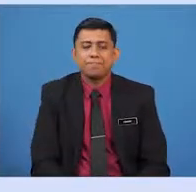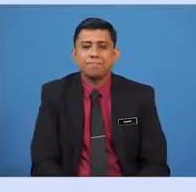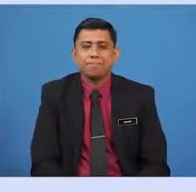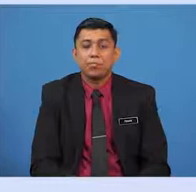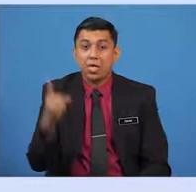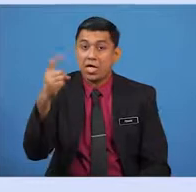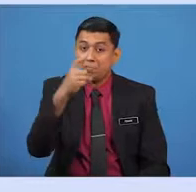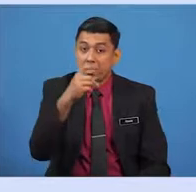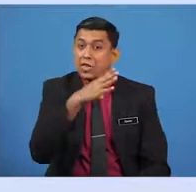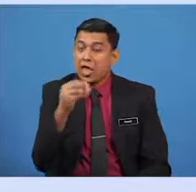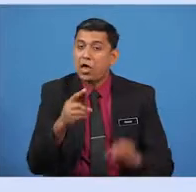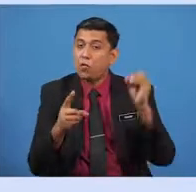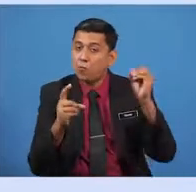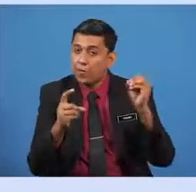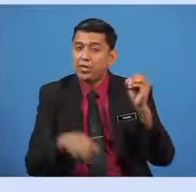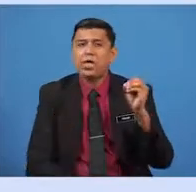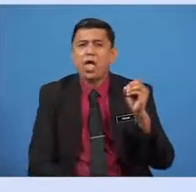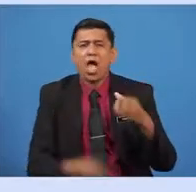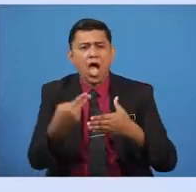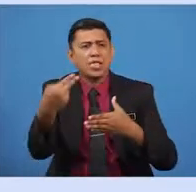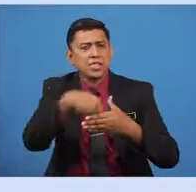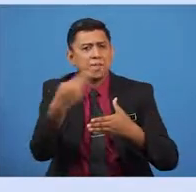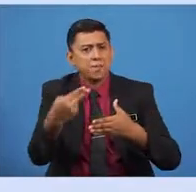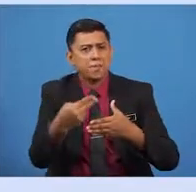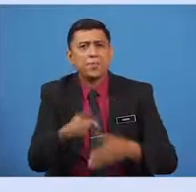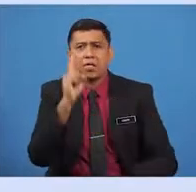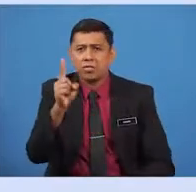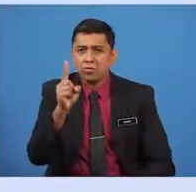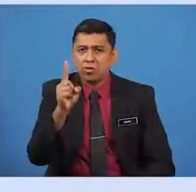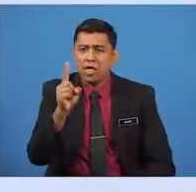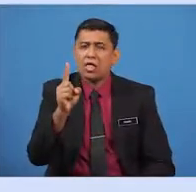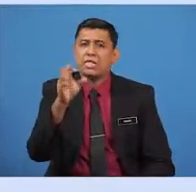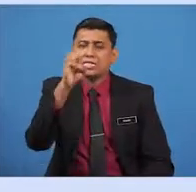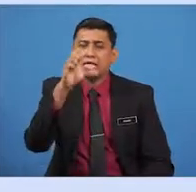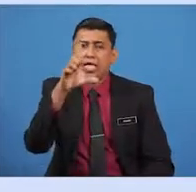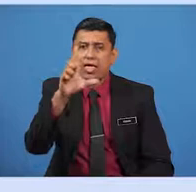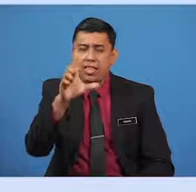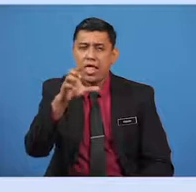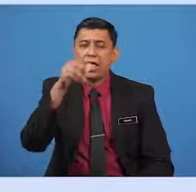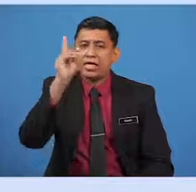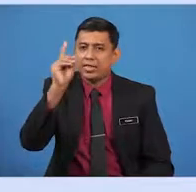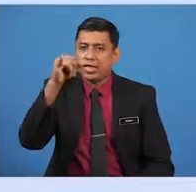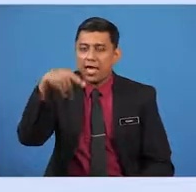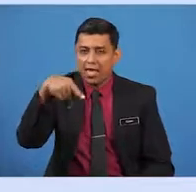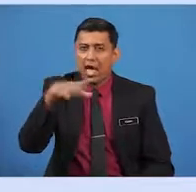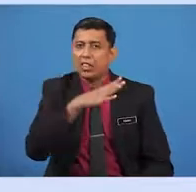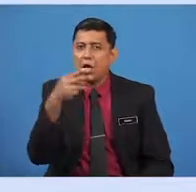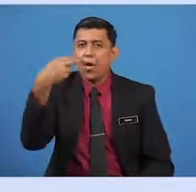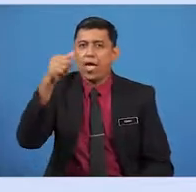sperma dan ovum yang dihasilkan adalah sel diploid atau sel haploid.